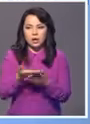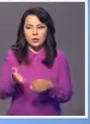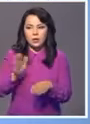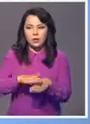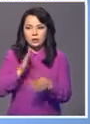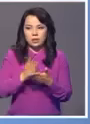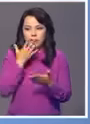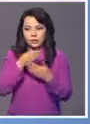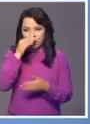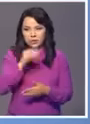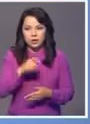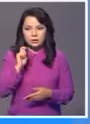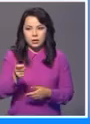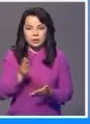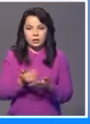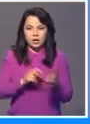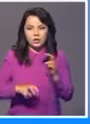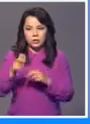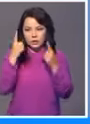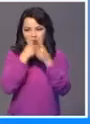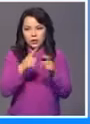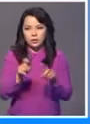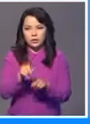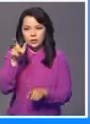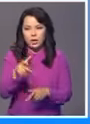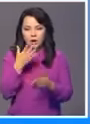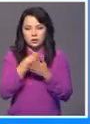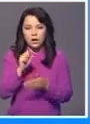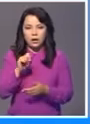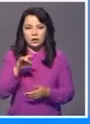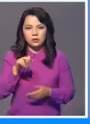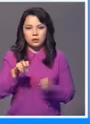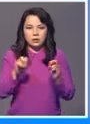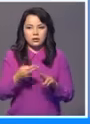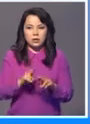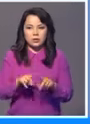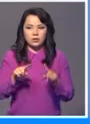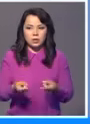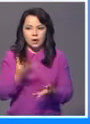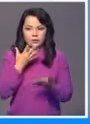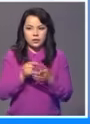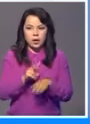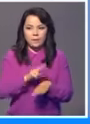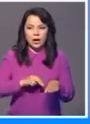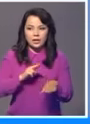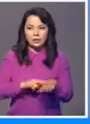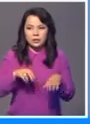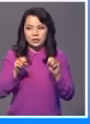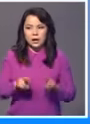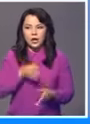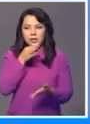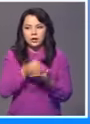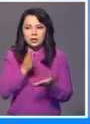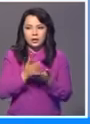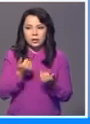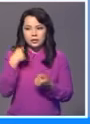қылмыс жасады деп мемлекетаралық іздеуге жарияланған күдікті Арлан арнайы бөлімшесінің күшімен құрықталды. Полицейлердің айтуынша Арман